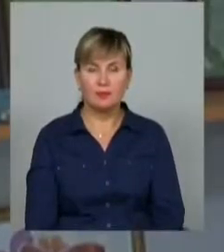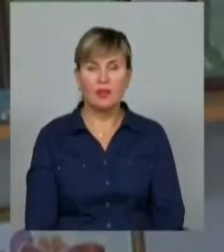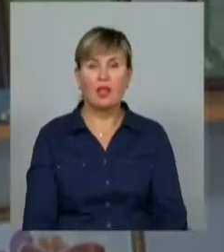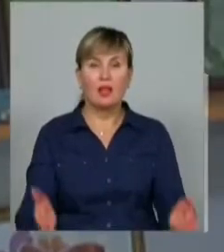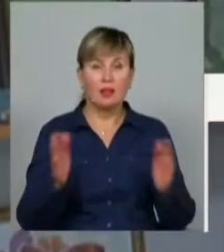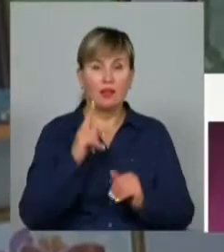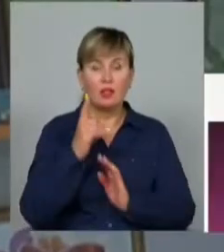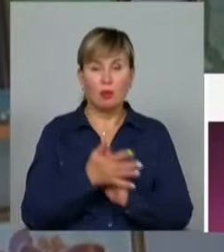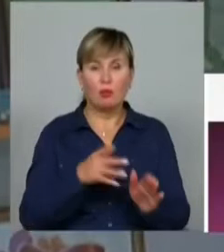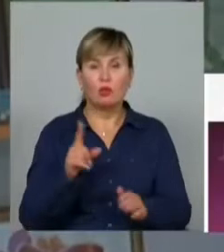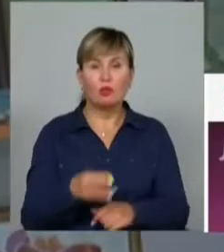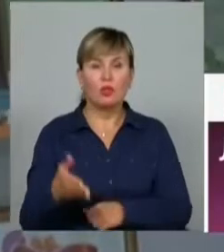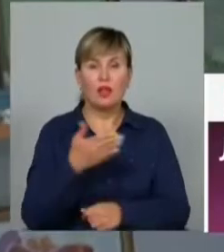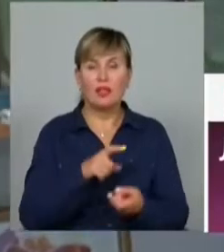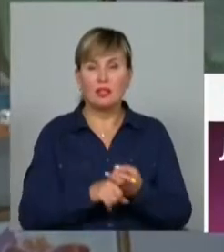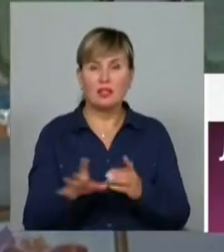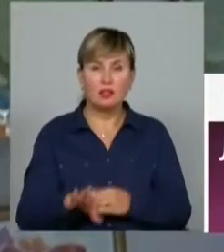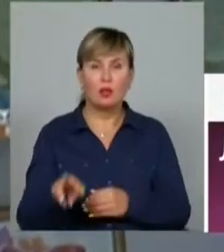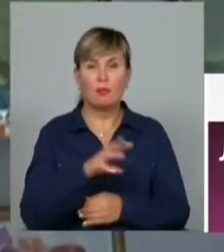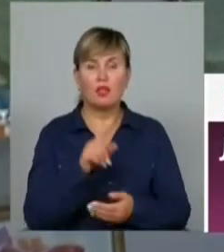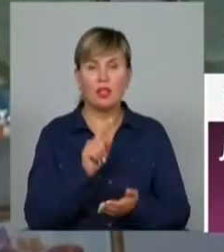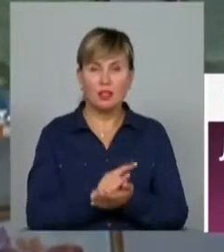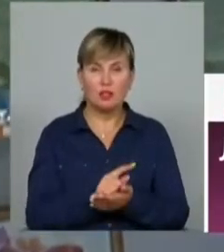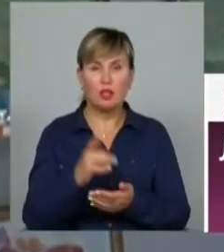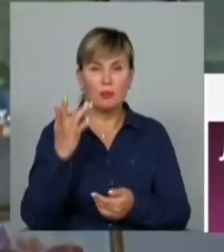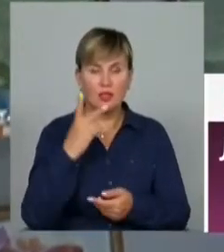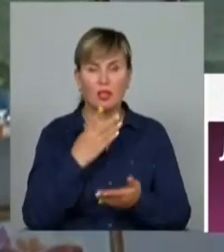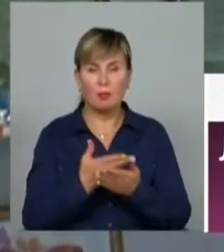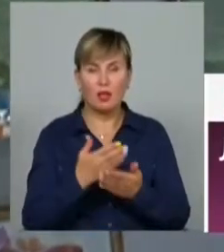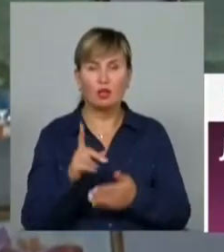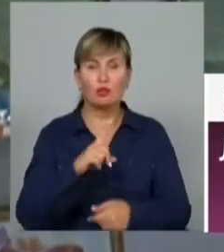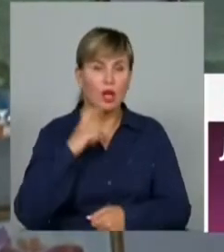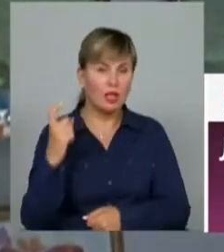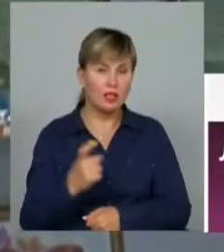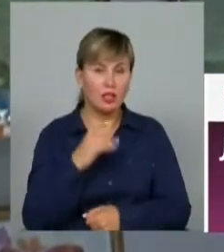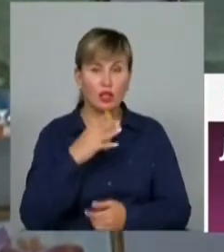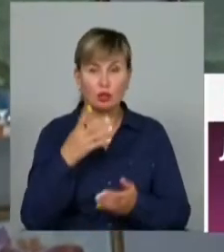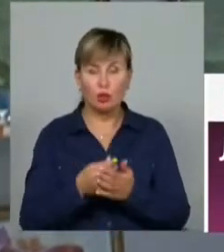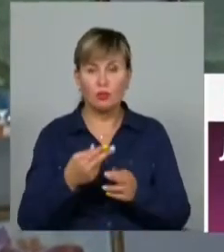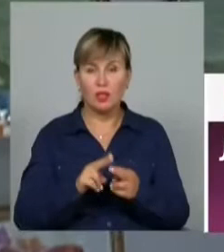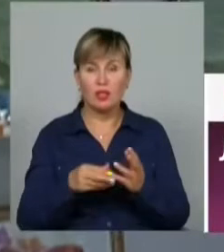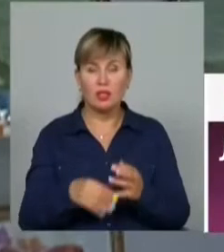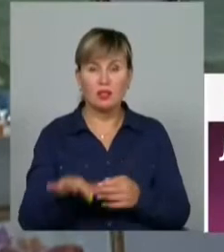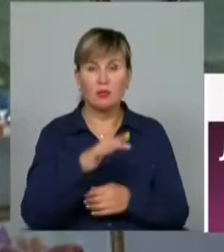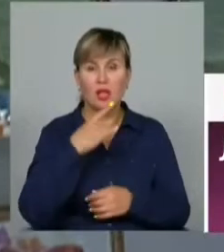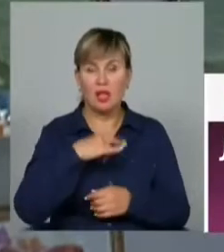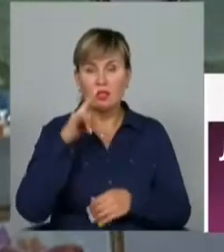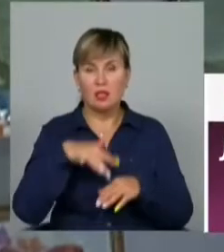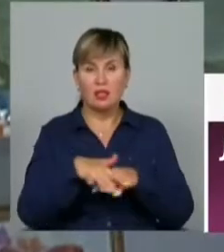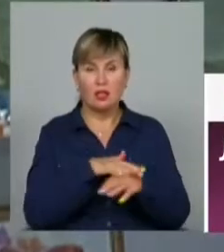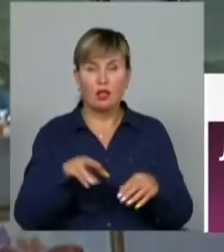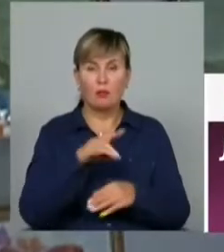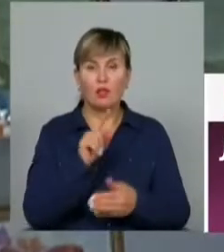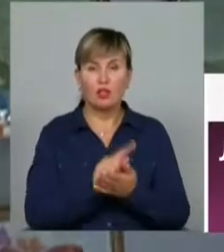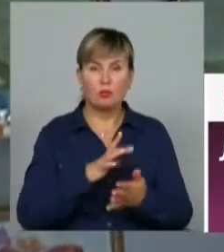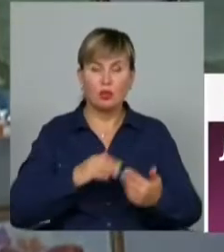Давайте поймем, что для нас независимость. Мы должны раз за разом показывать, что хозяин и собственник этой земли – казахский народ. Мы должны